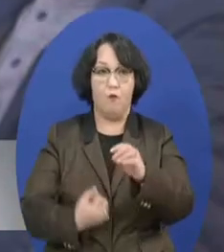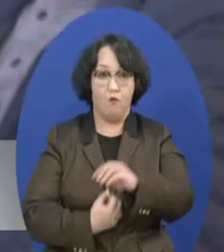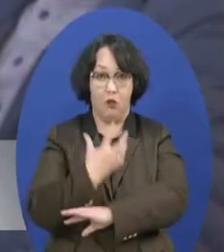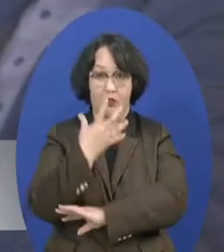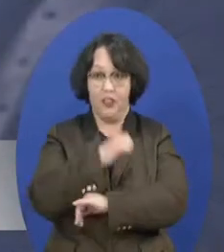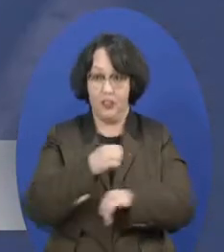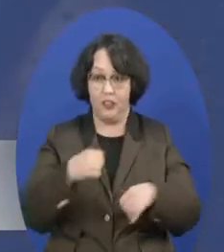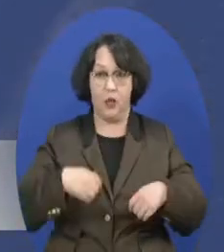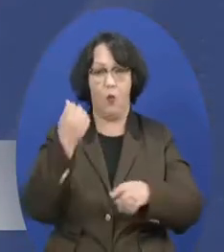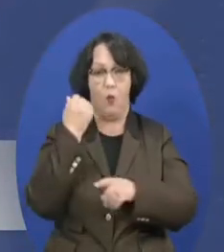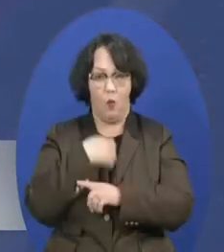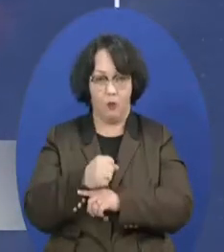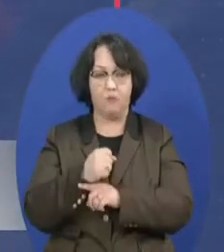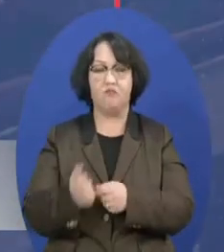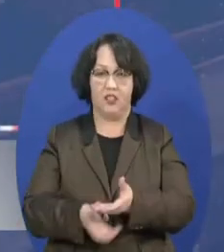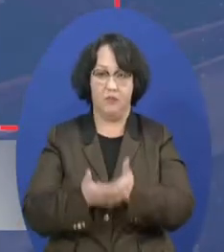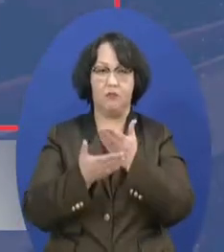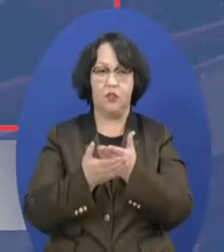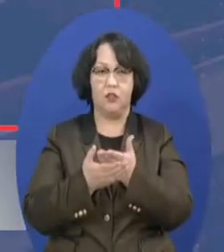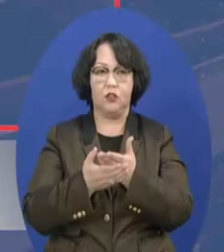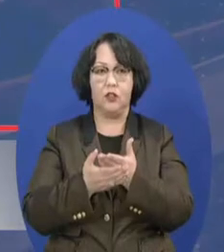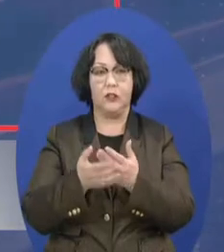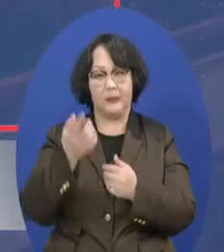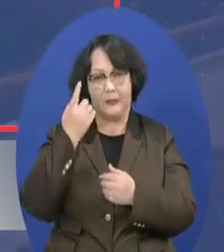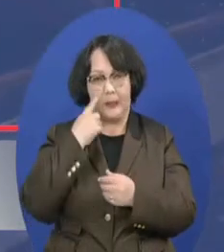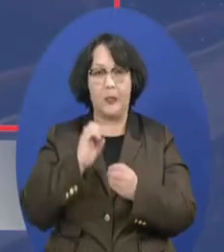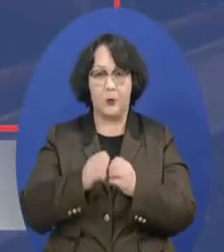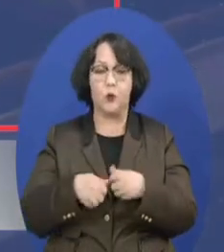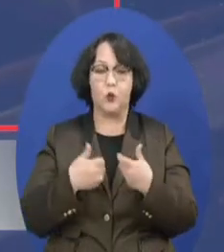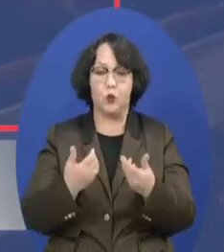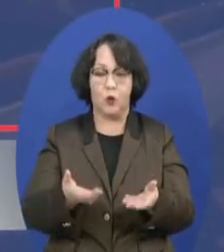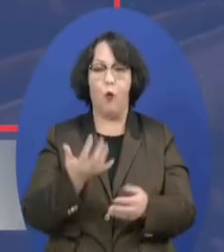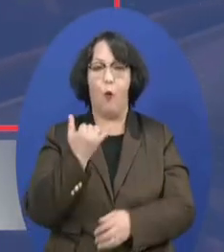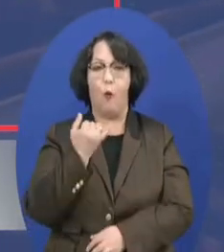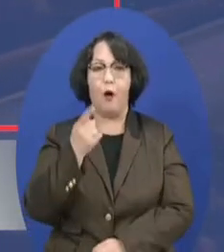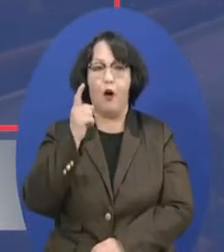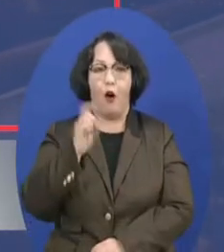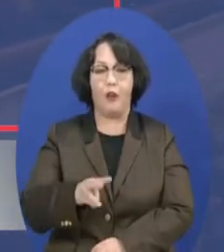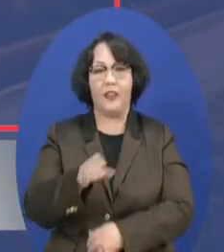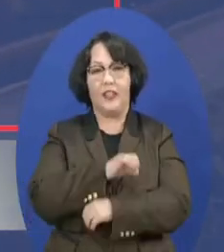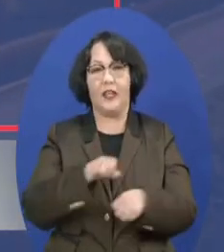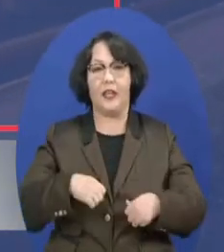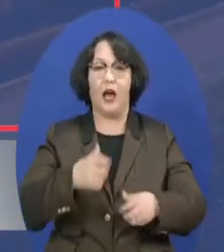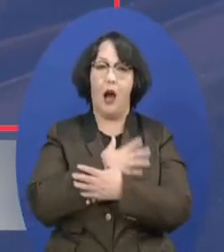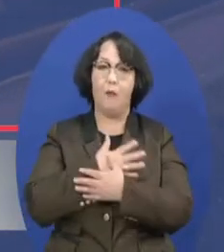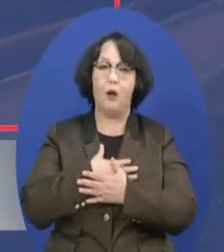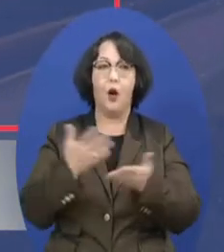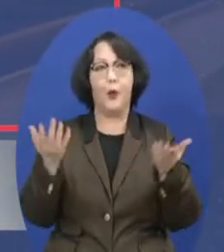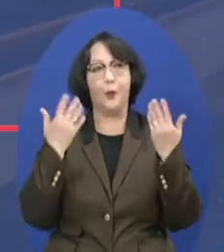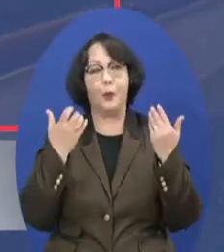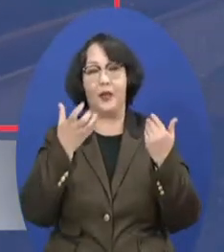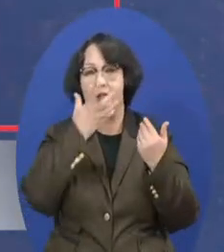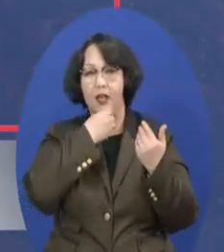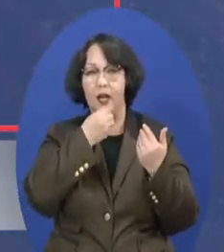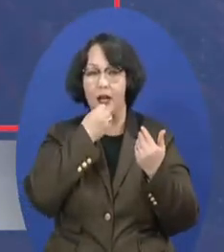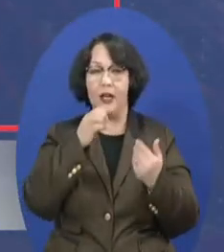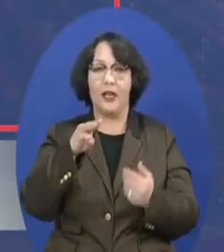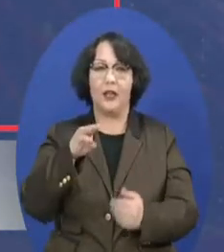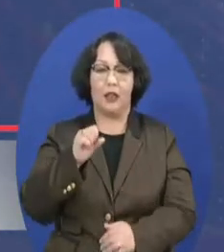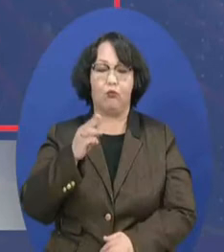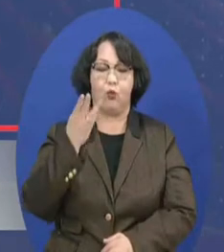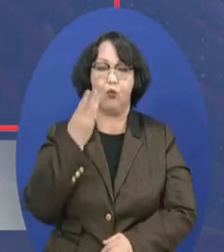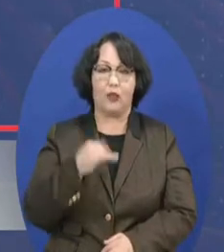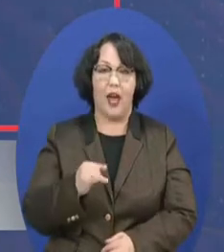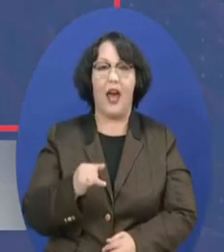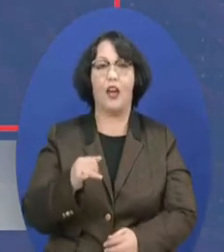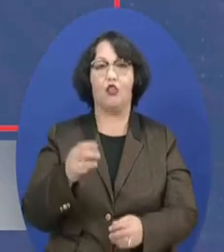урамшуулах хөдөлгөөн санаачилхаа нэр дэвшигч хэлж байлаа. Хот орчимд иргэд амралт чөлөө цагаа ая тухтай өнгөрүүлэх цэцэрлэг түрээлэн